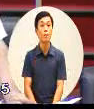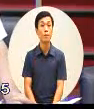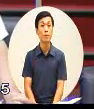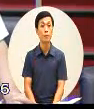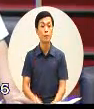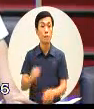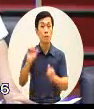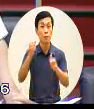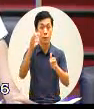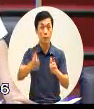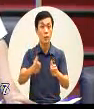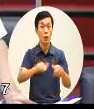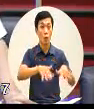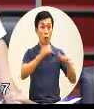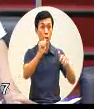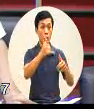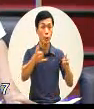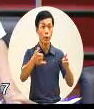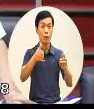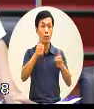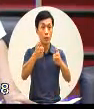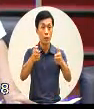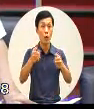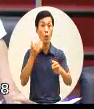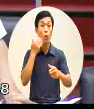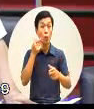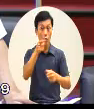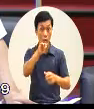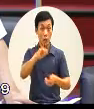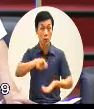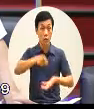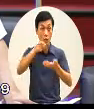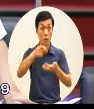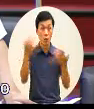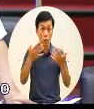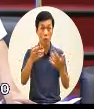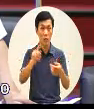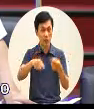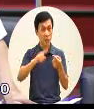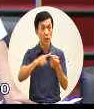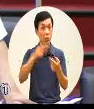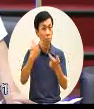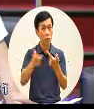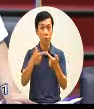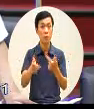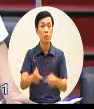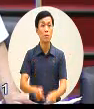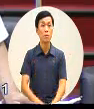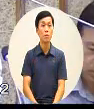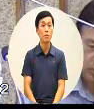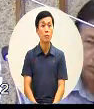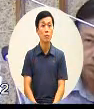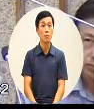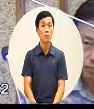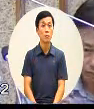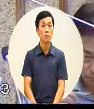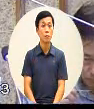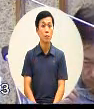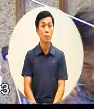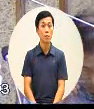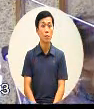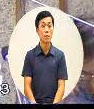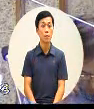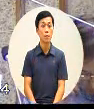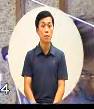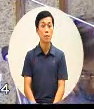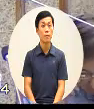谢谢议长，哎，谢谢洪议员。如果按照洪议员您所叙述的，应该是不可以。 诈领，与诈领